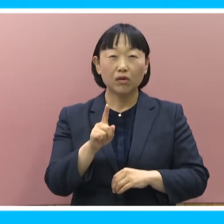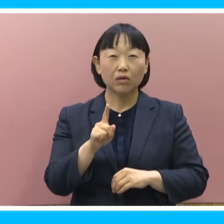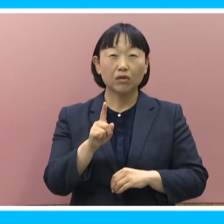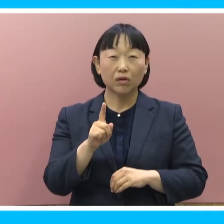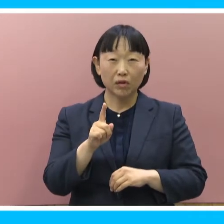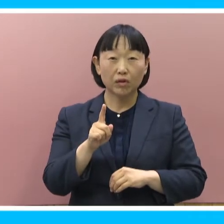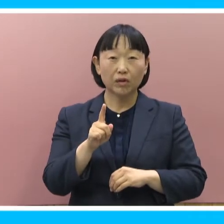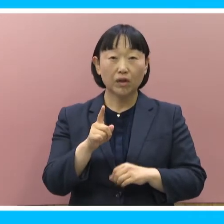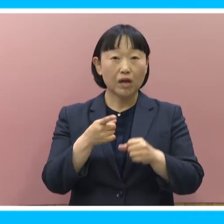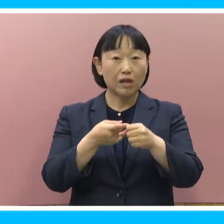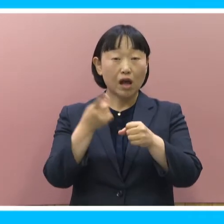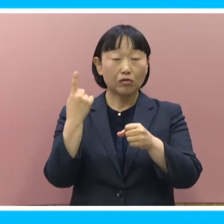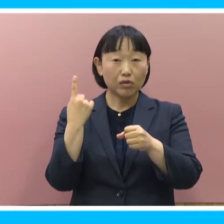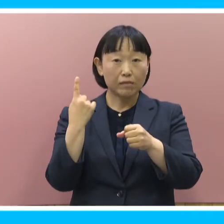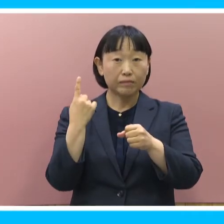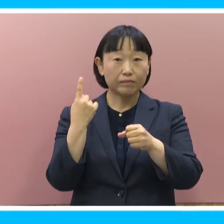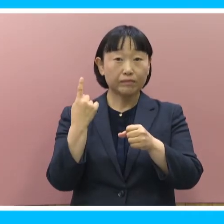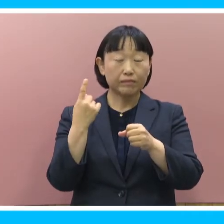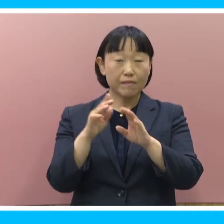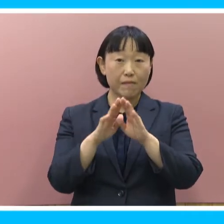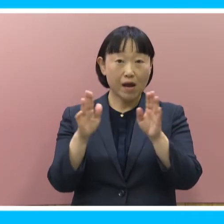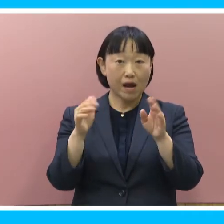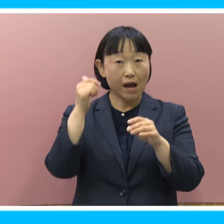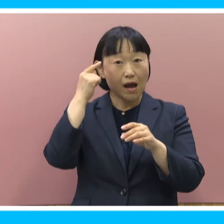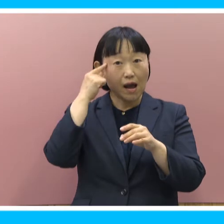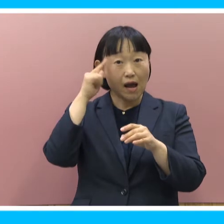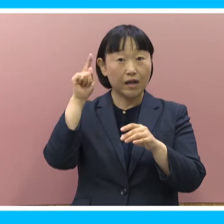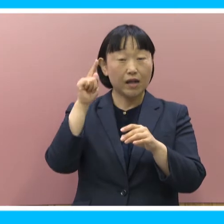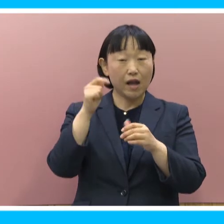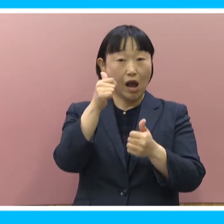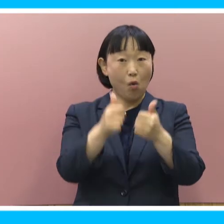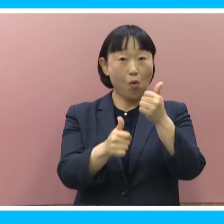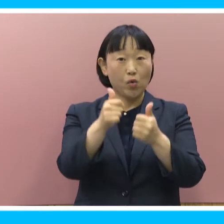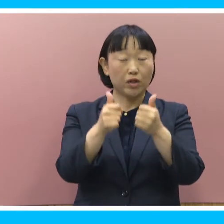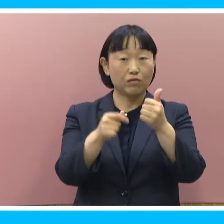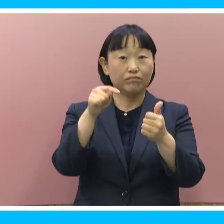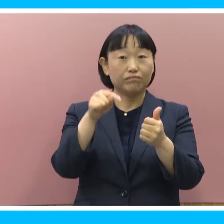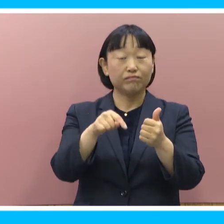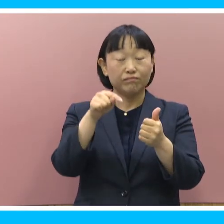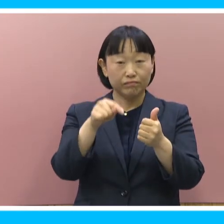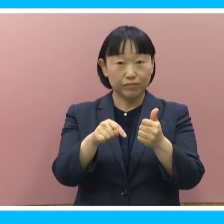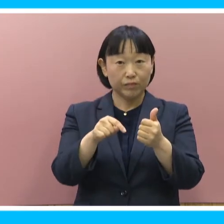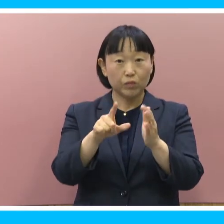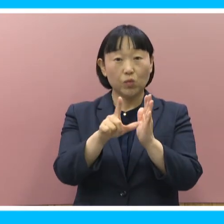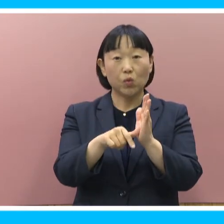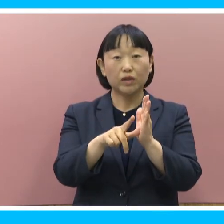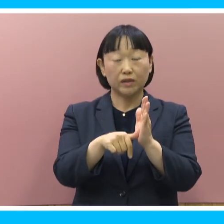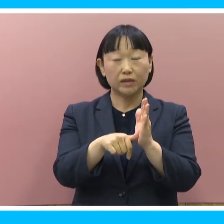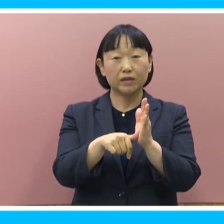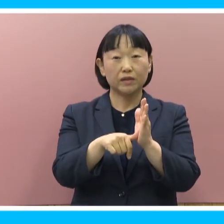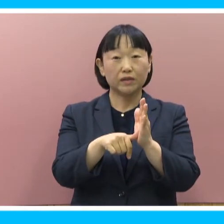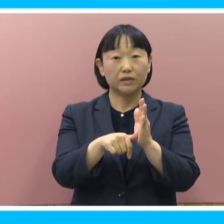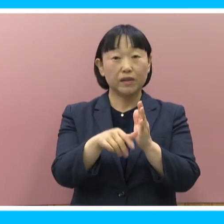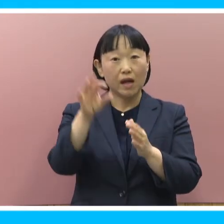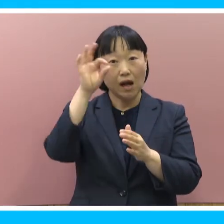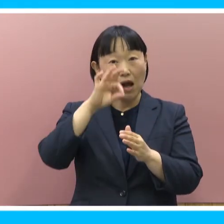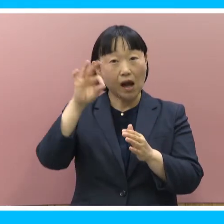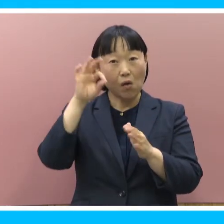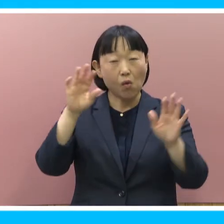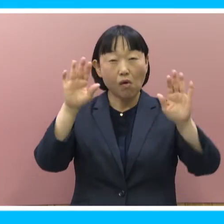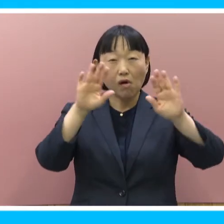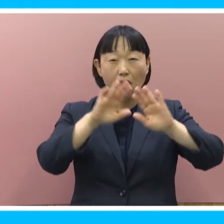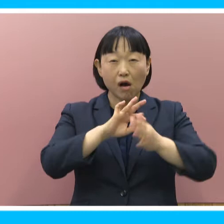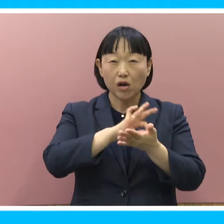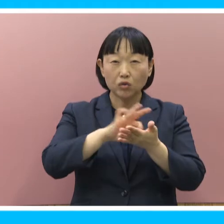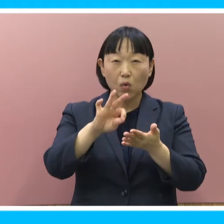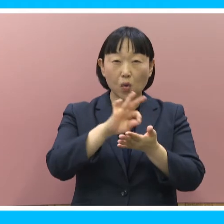昨年度開催したアイデアコンテストアーバンイノベーション岡崎における観光夜間消費